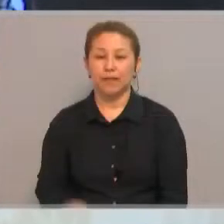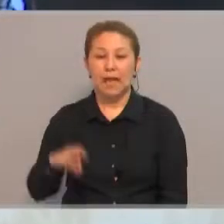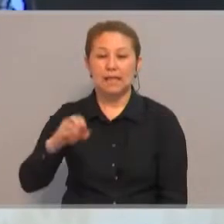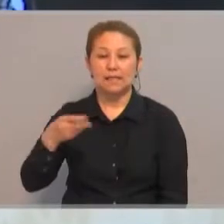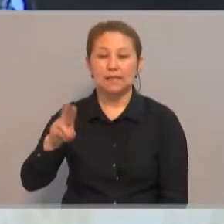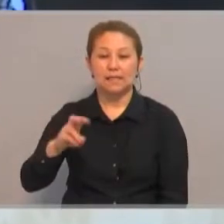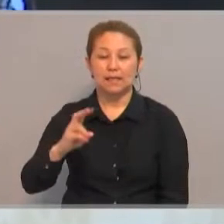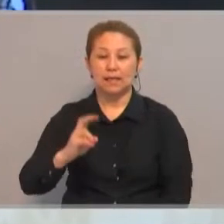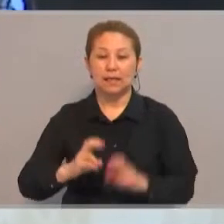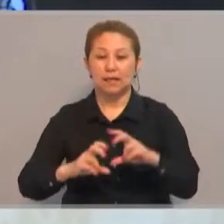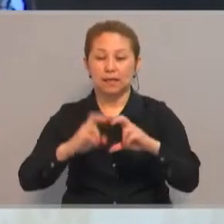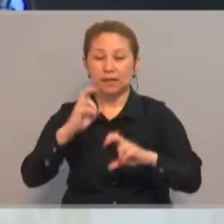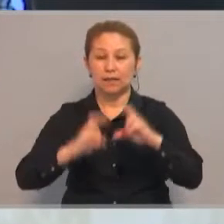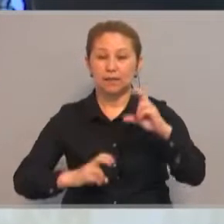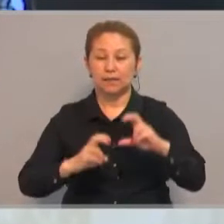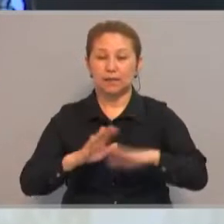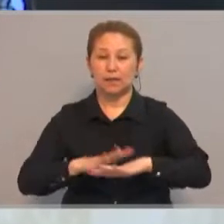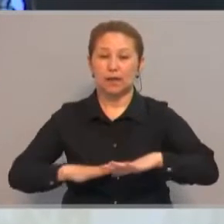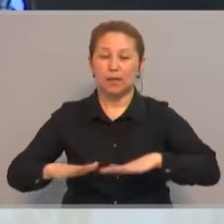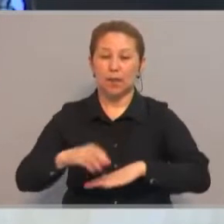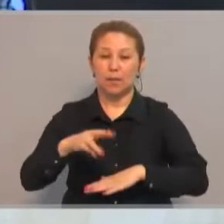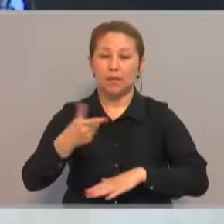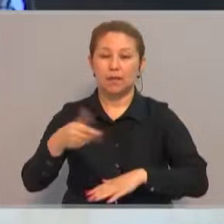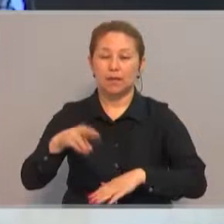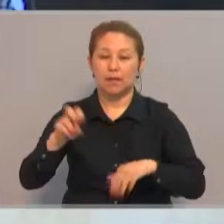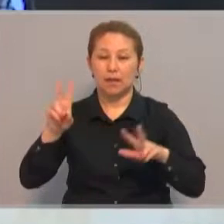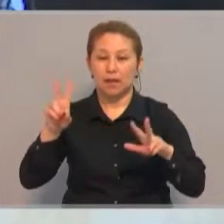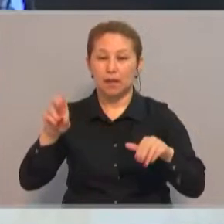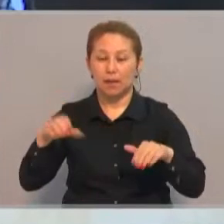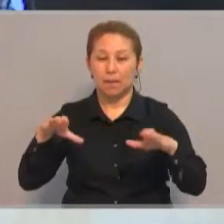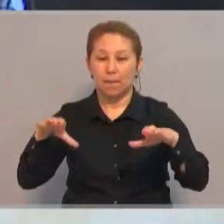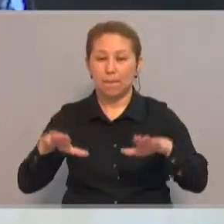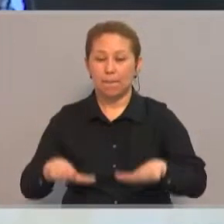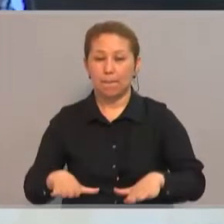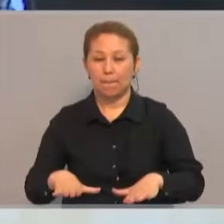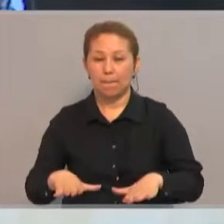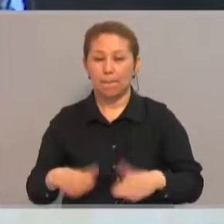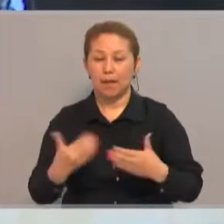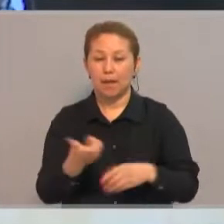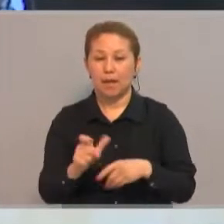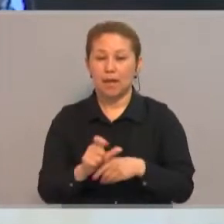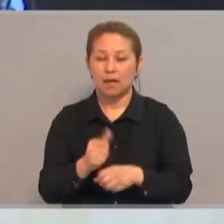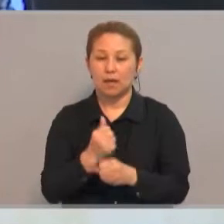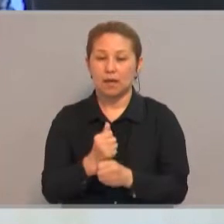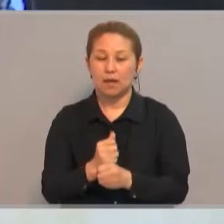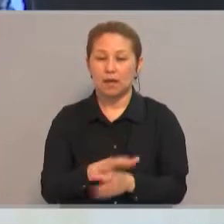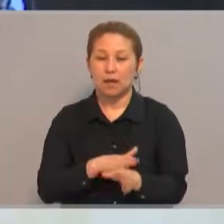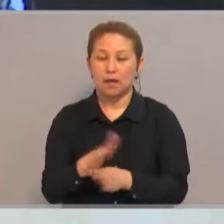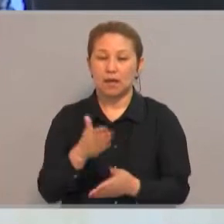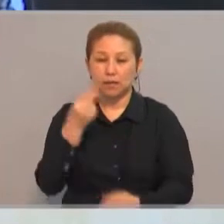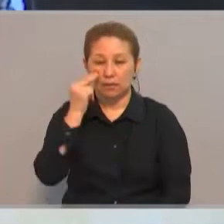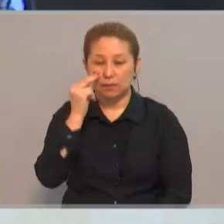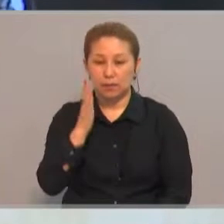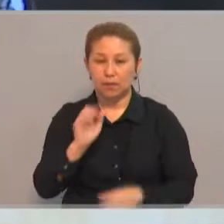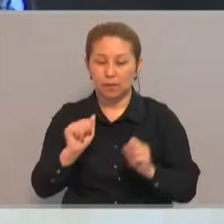Текстильная, сельскохозяйственная, трансформаторная, металлургическая, нефтяная, медицинская техника. Эти изделия, выпускаемые в Шымкенте,